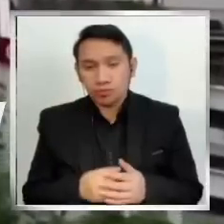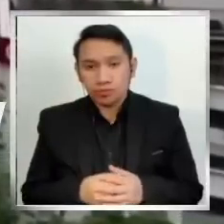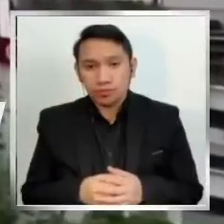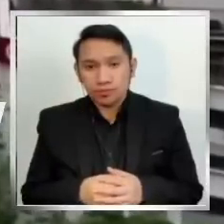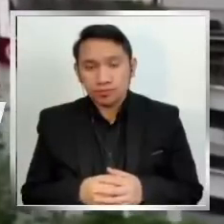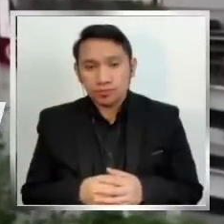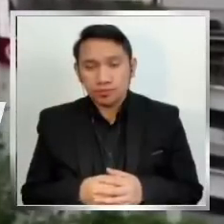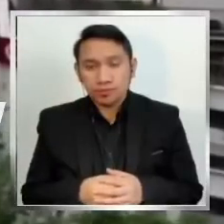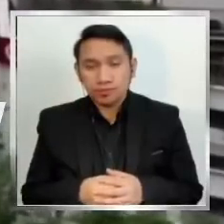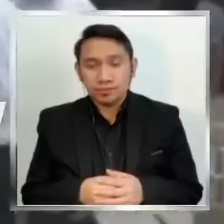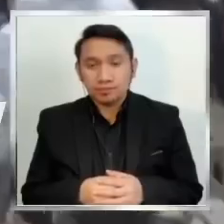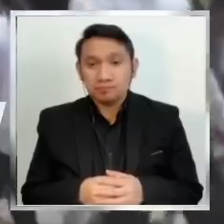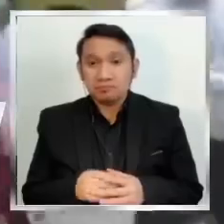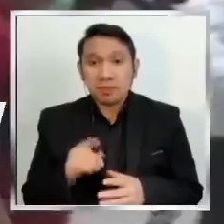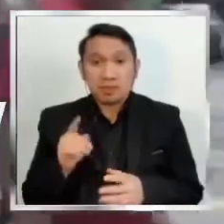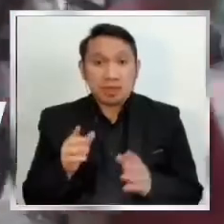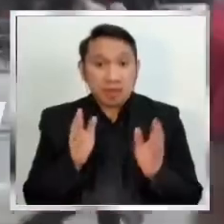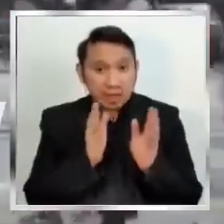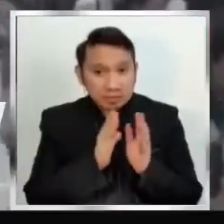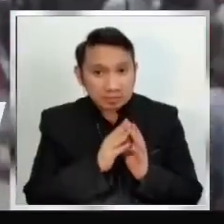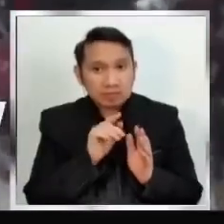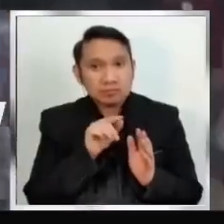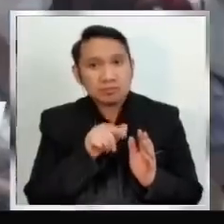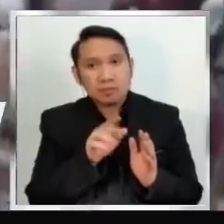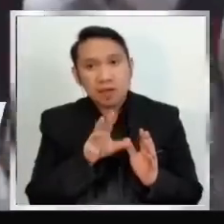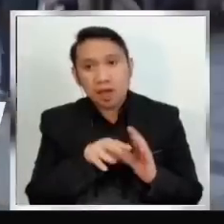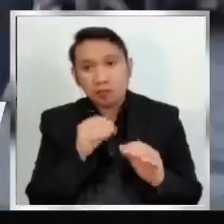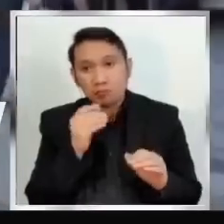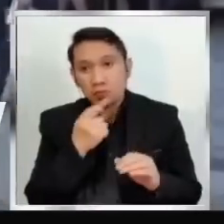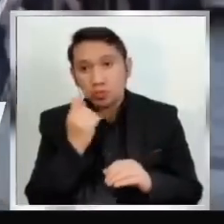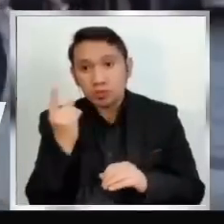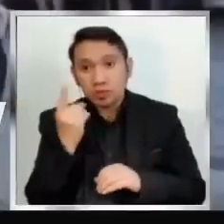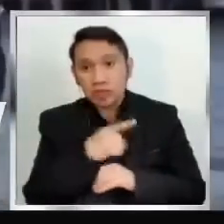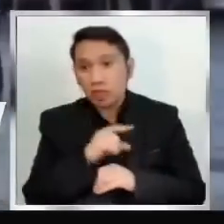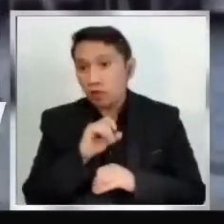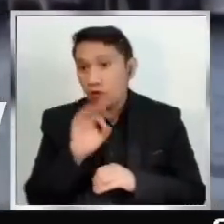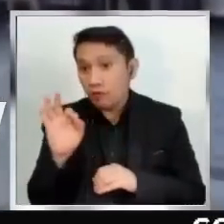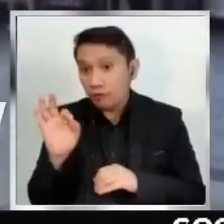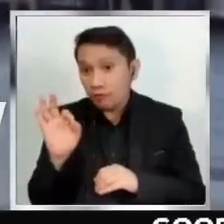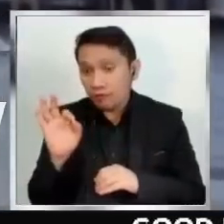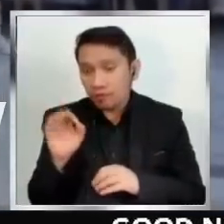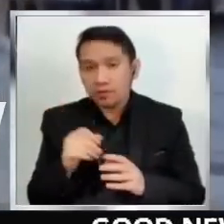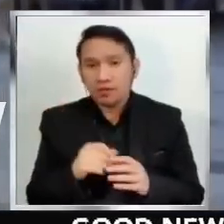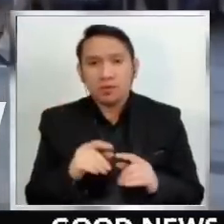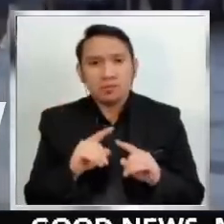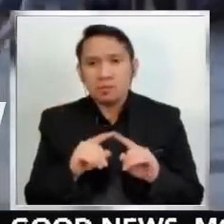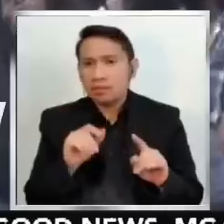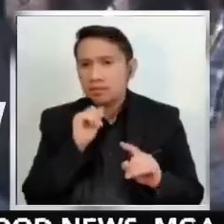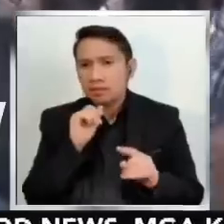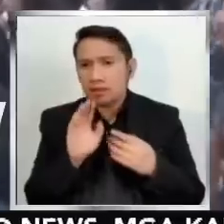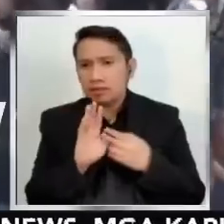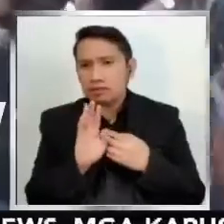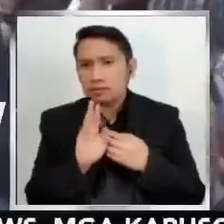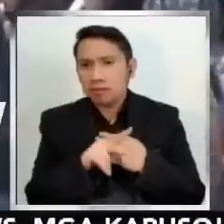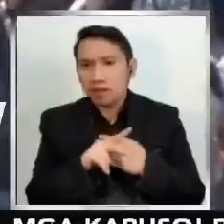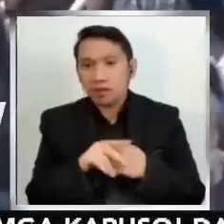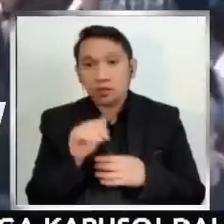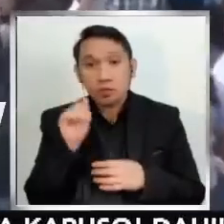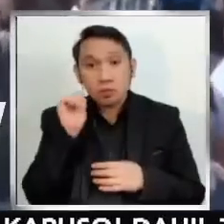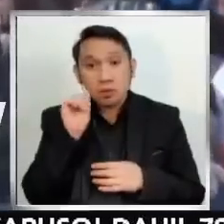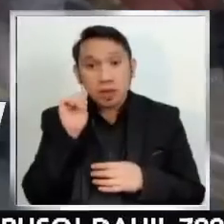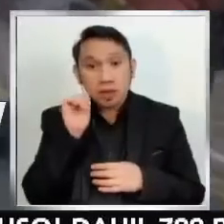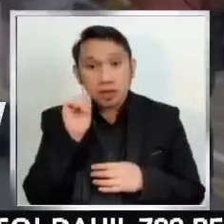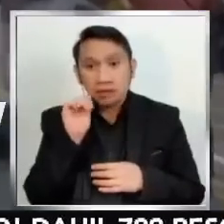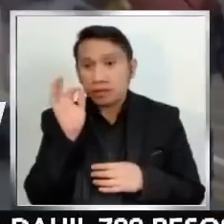Nagpaalam sa employer na lalabas dahil day off nitong Linggo. Pero hindi na nakabalik ang isang Pinay domestic worker sa Hong